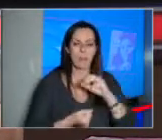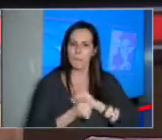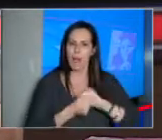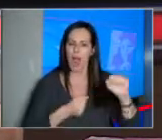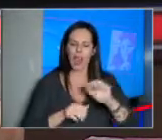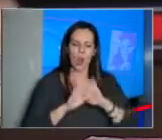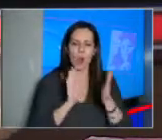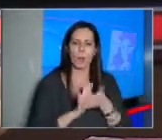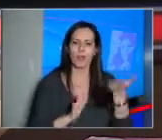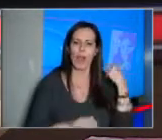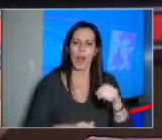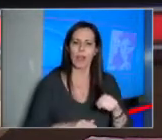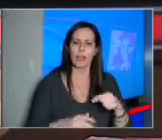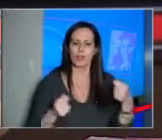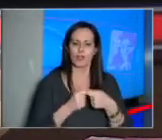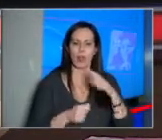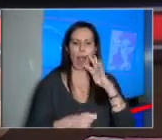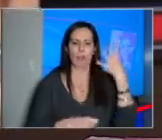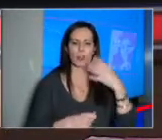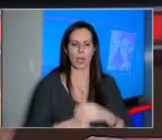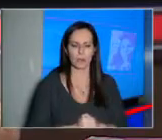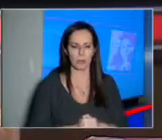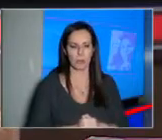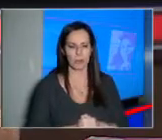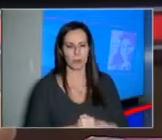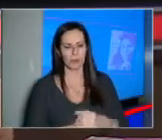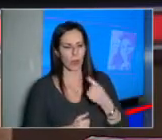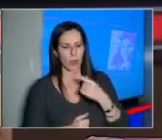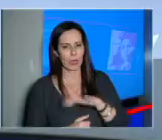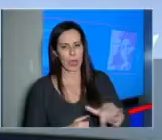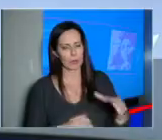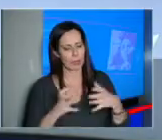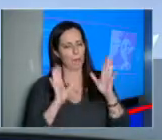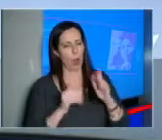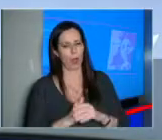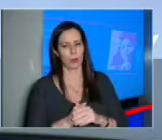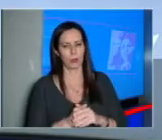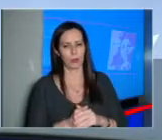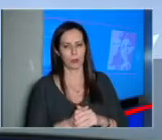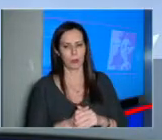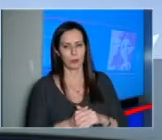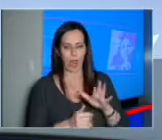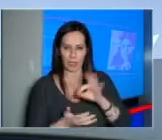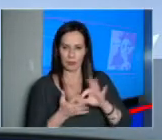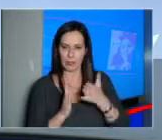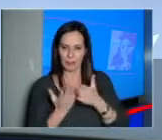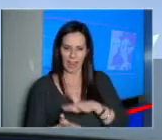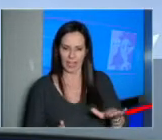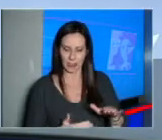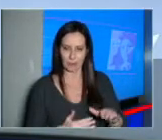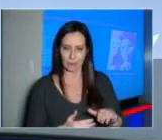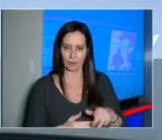מחקתי כל מה שהיה מקושר ל4 שנים האלה. את יודעת, אומרים שילדים זה עם נורא. לא, זה עם נהדר. את גם כתבת ספר ילדים